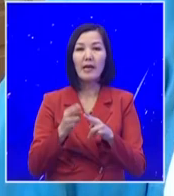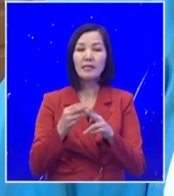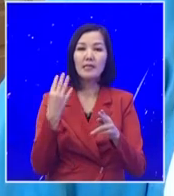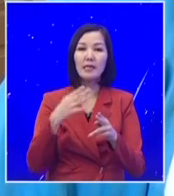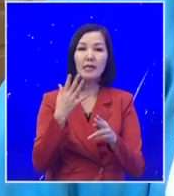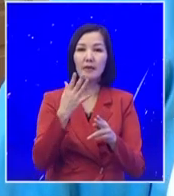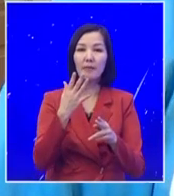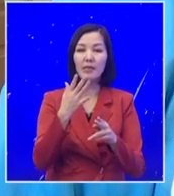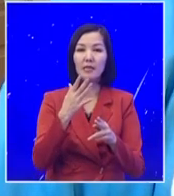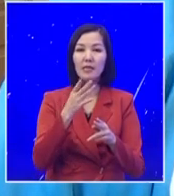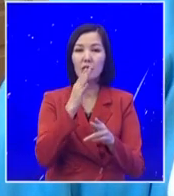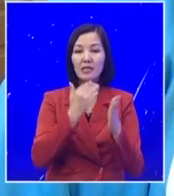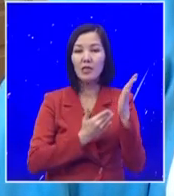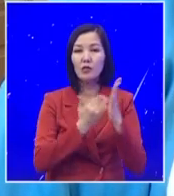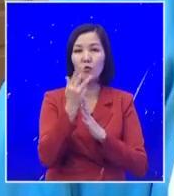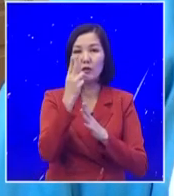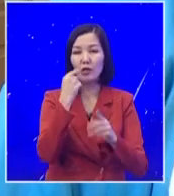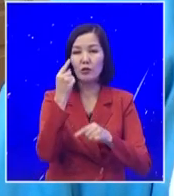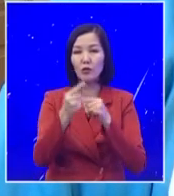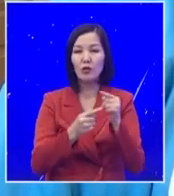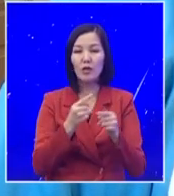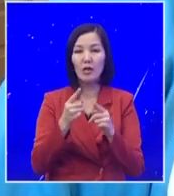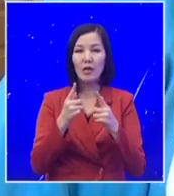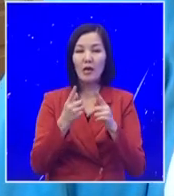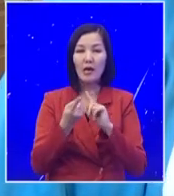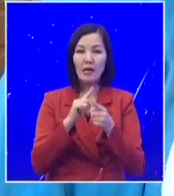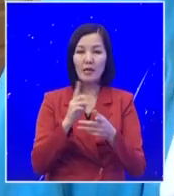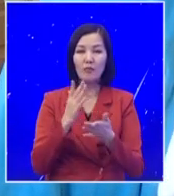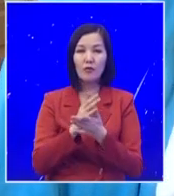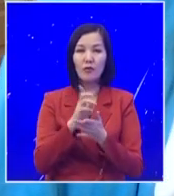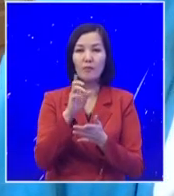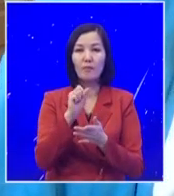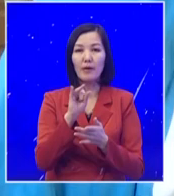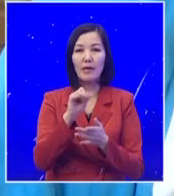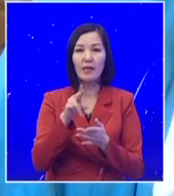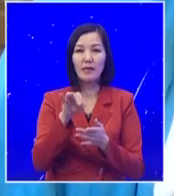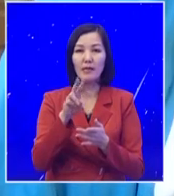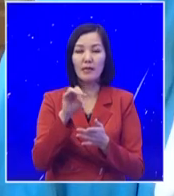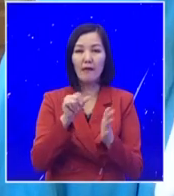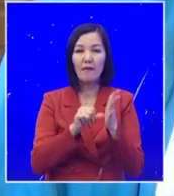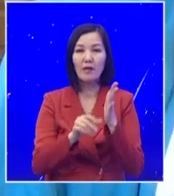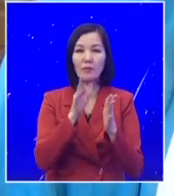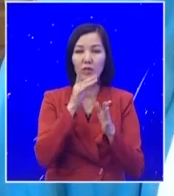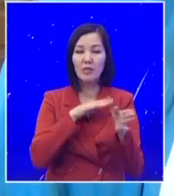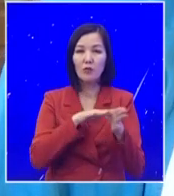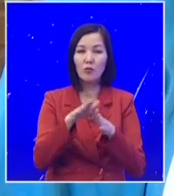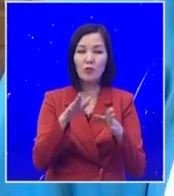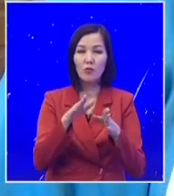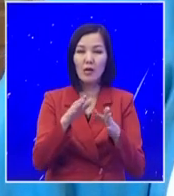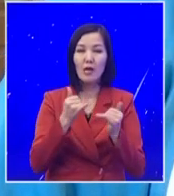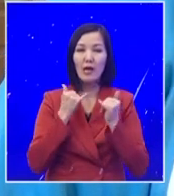жарыс дәстүрге айналып отыр. Соның бір куәсі ретінде бүгін міне Байділдаев Абай бауырымның 60 жасқа толған жарысы өтіліп